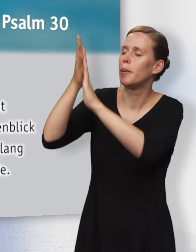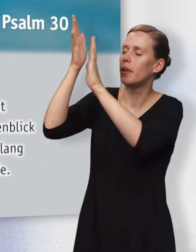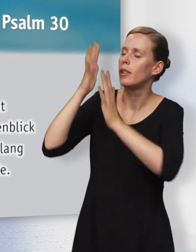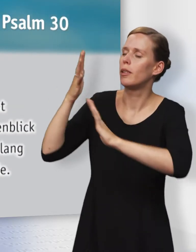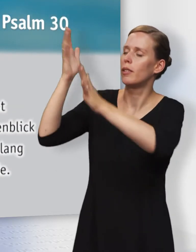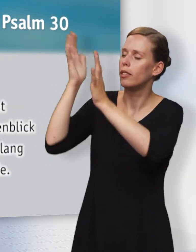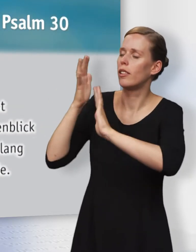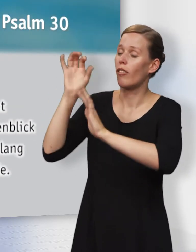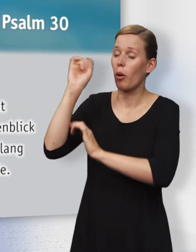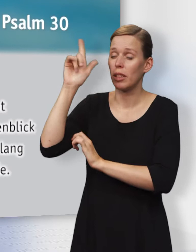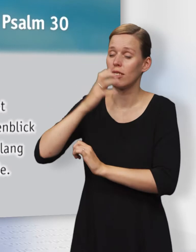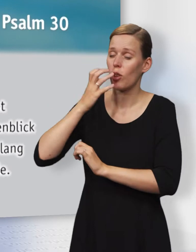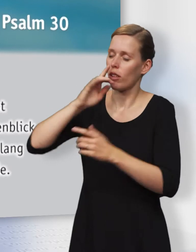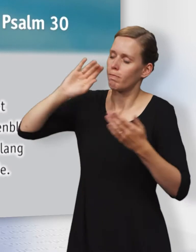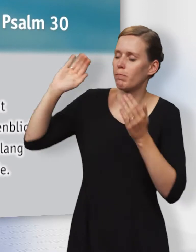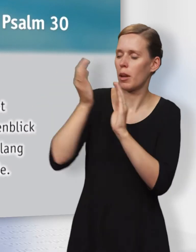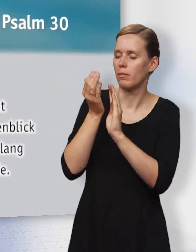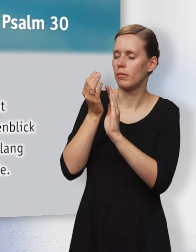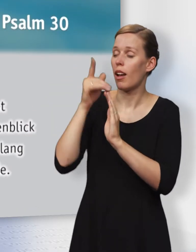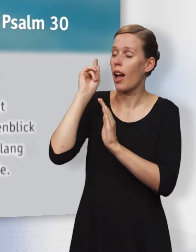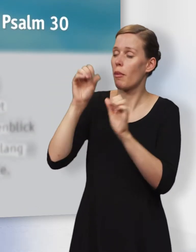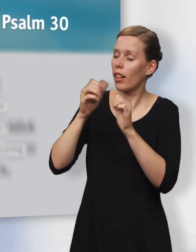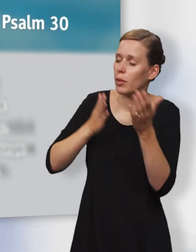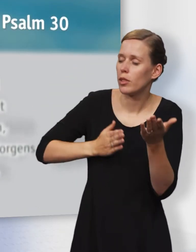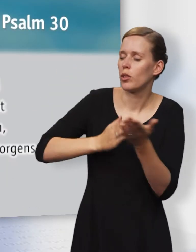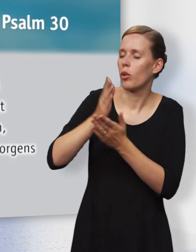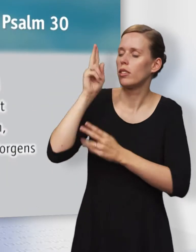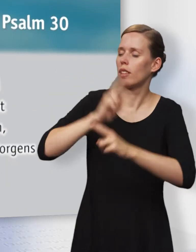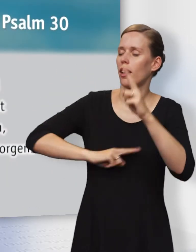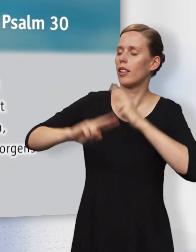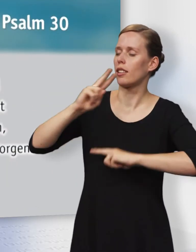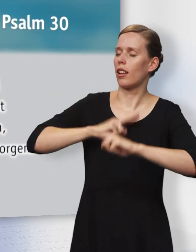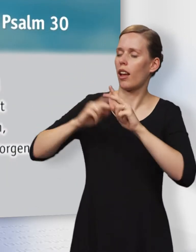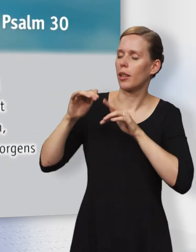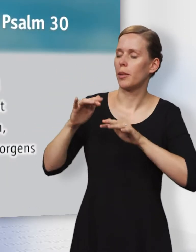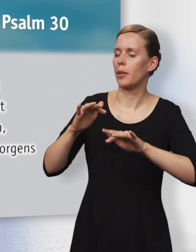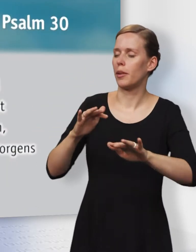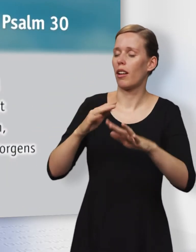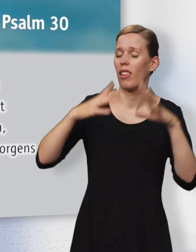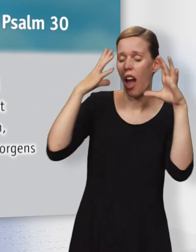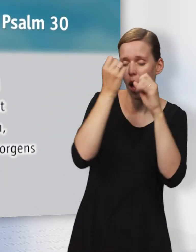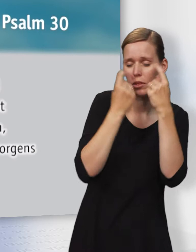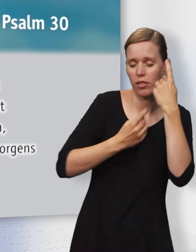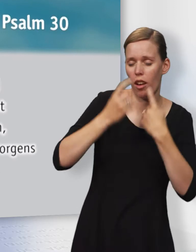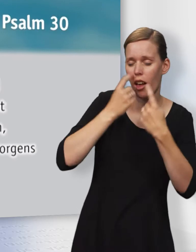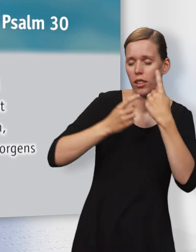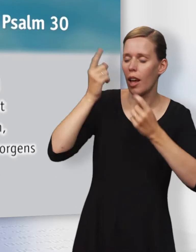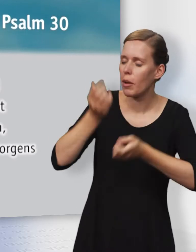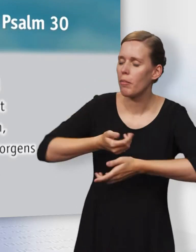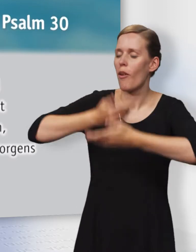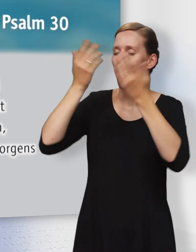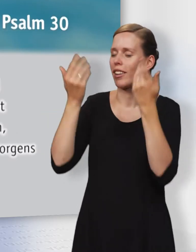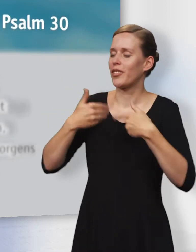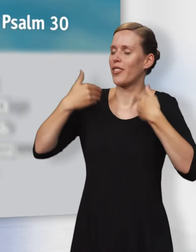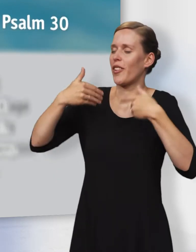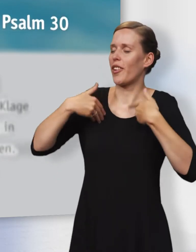währet einen Augenblick und lebenslang seine Gnade. Den Abend lang währet das Weinen, aber des Morgens